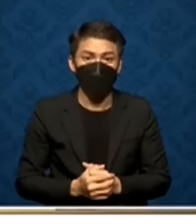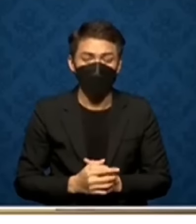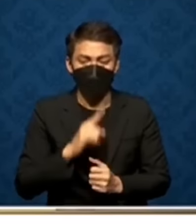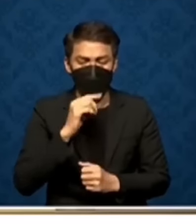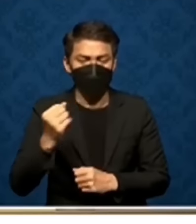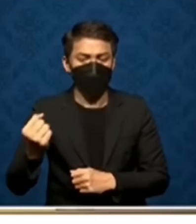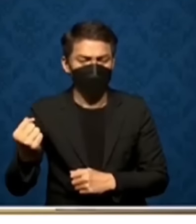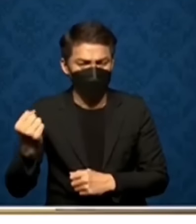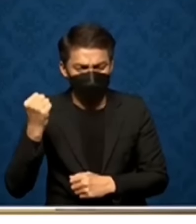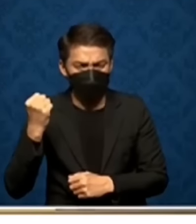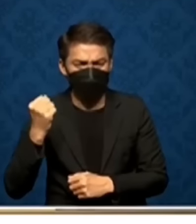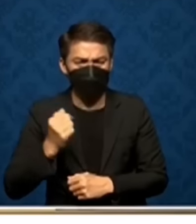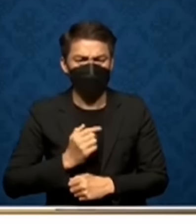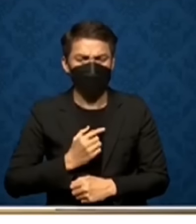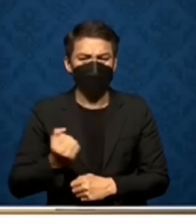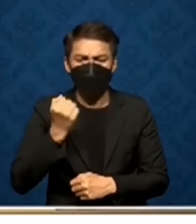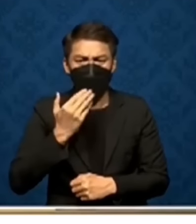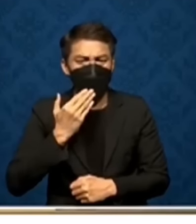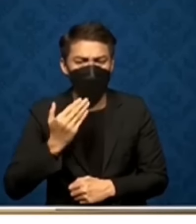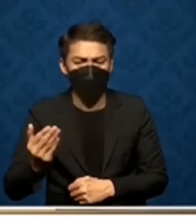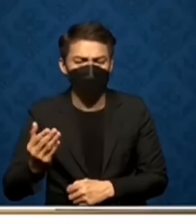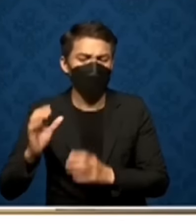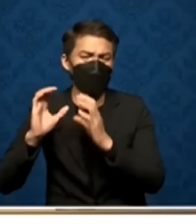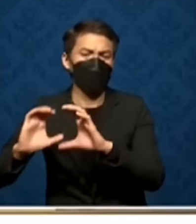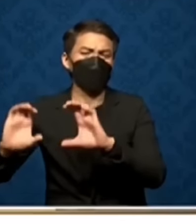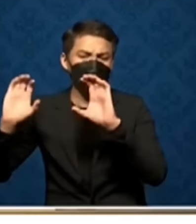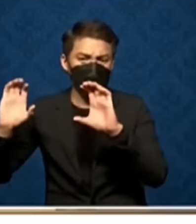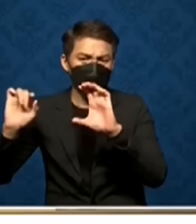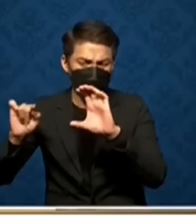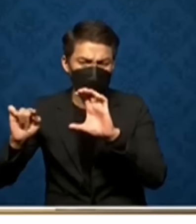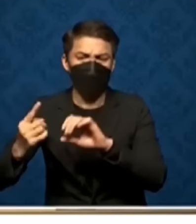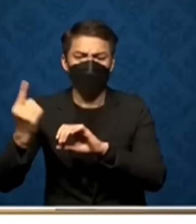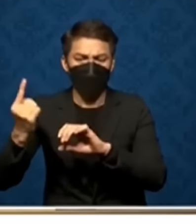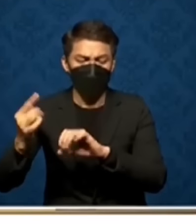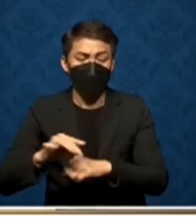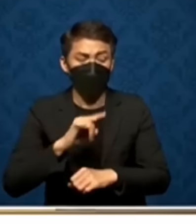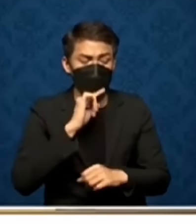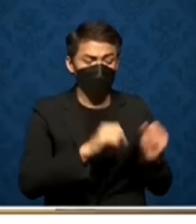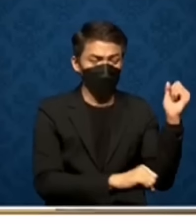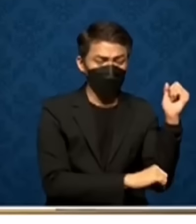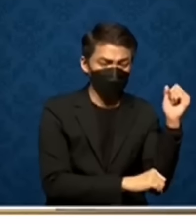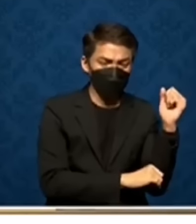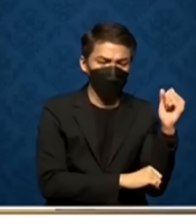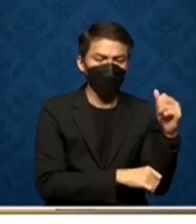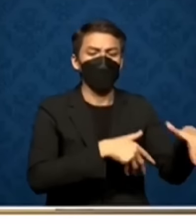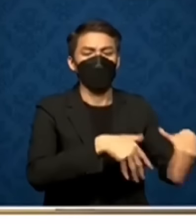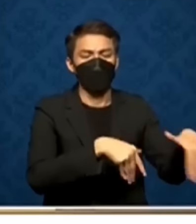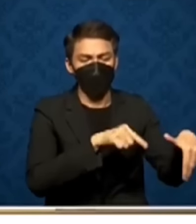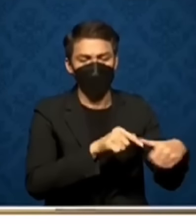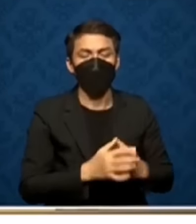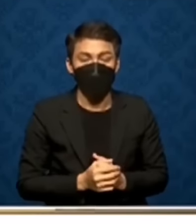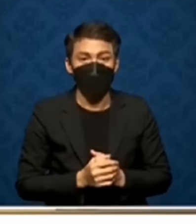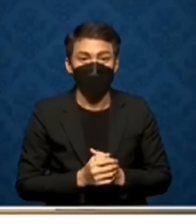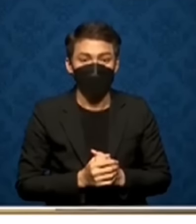งมั่งคั่งยั่งยืนของข้าราชการแล้วเป็นความจนยิ่งกว่าจนของประชาชนความ